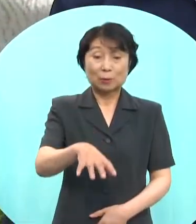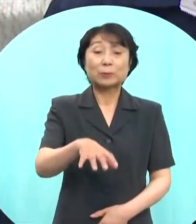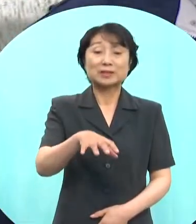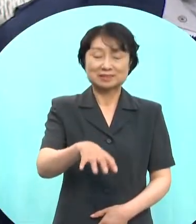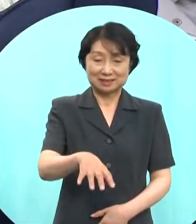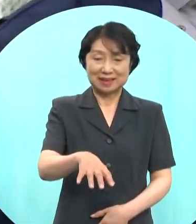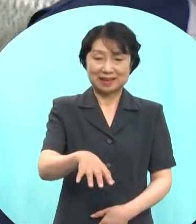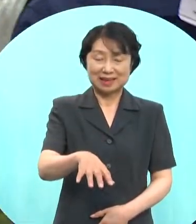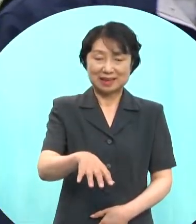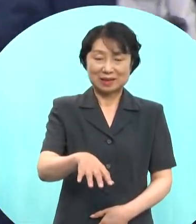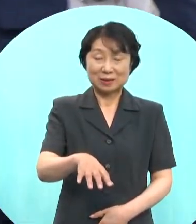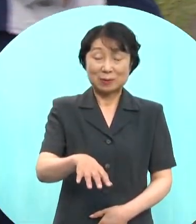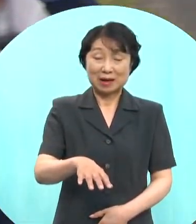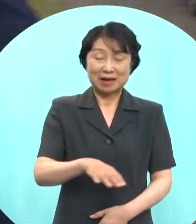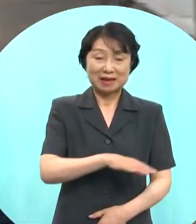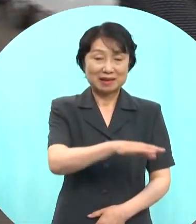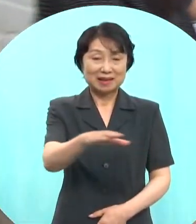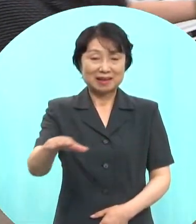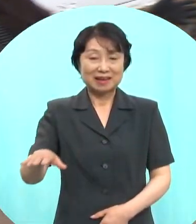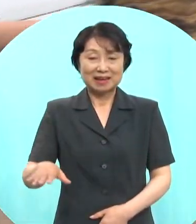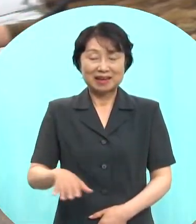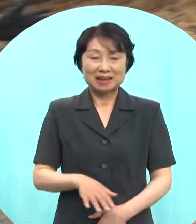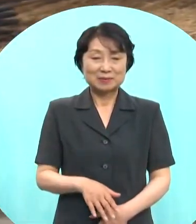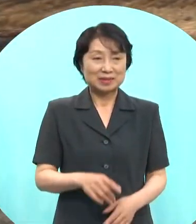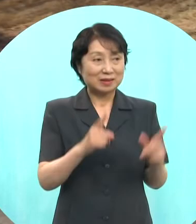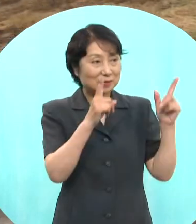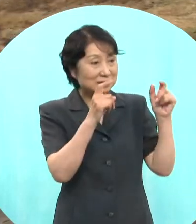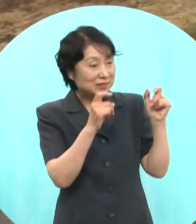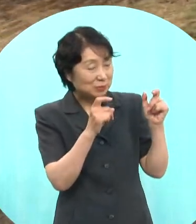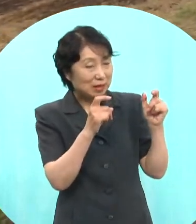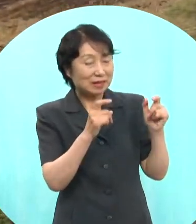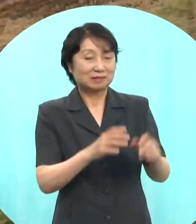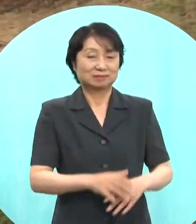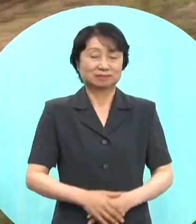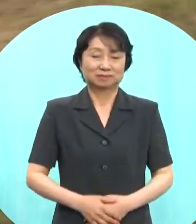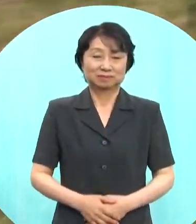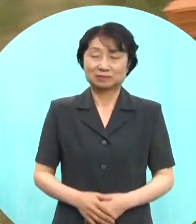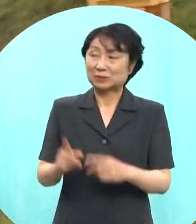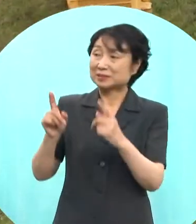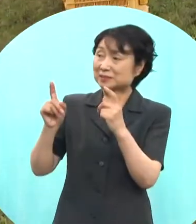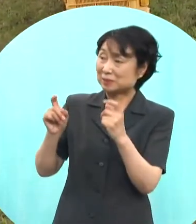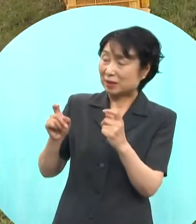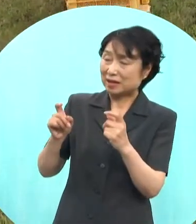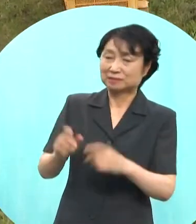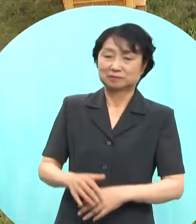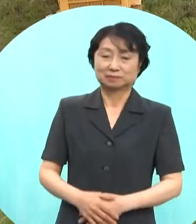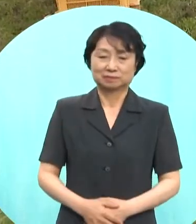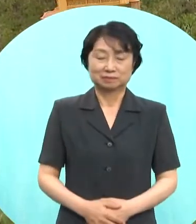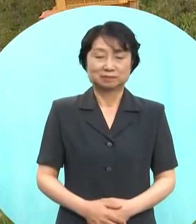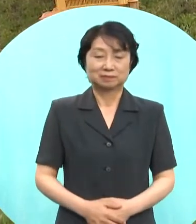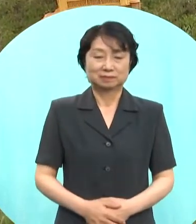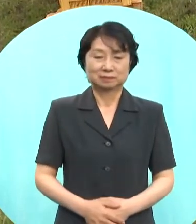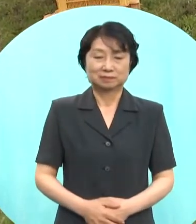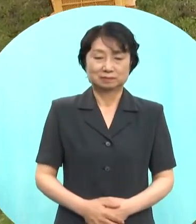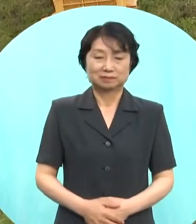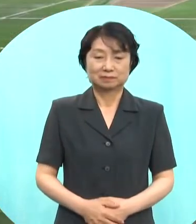ここですね。わあ、皆さんこんにちは。 こんにちは。